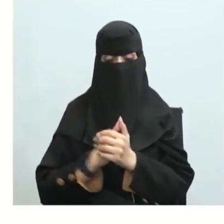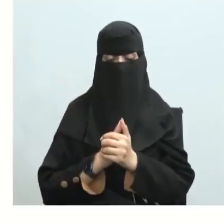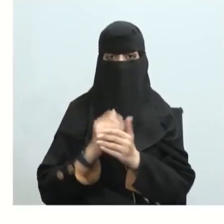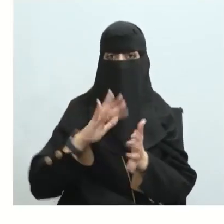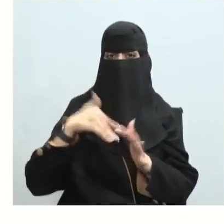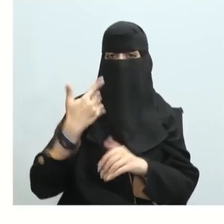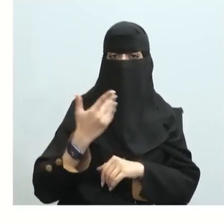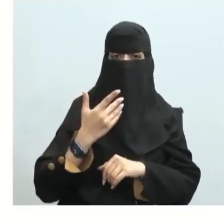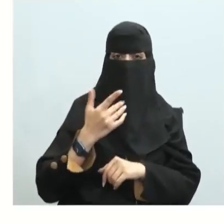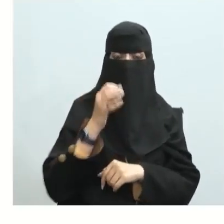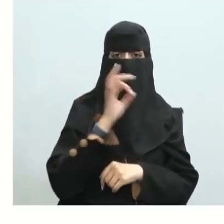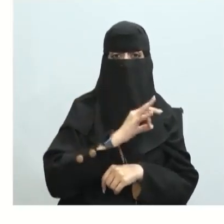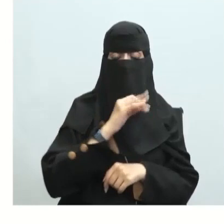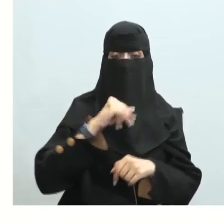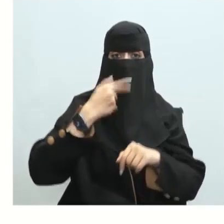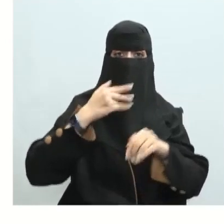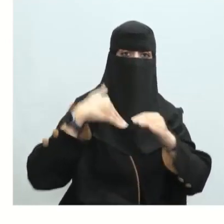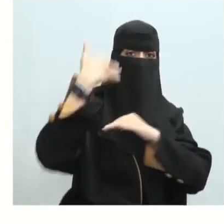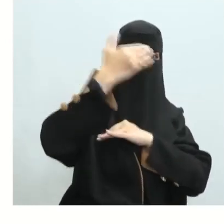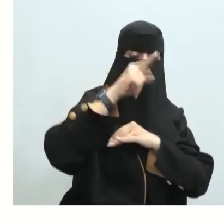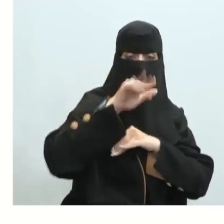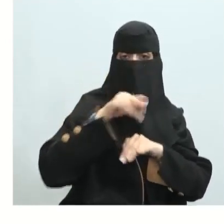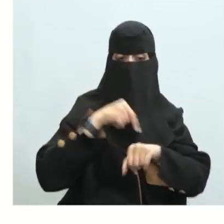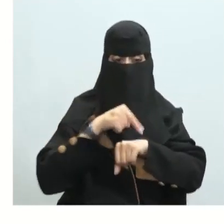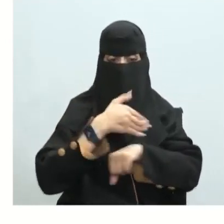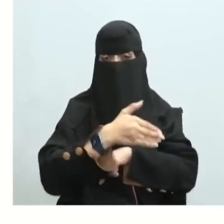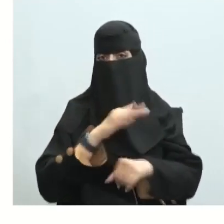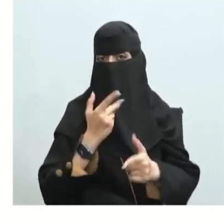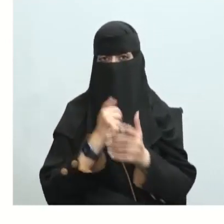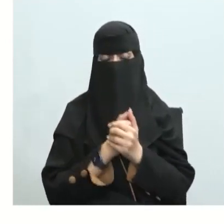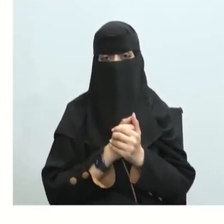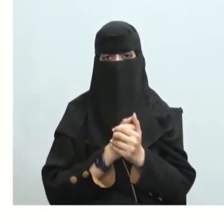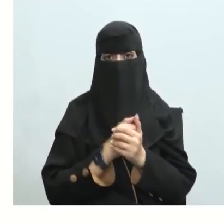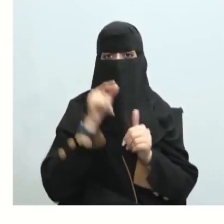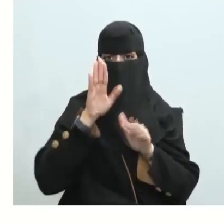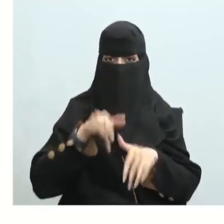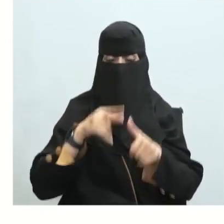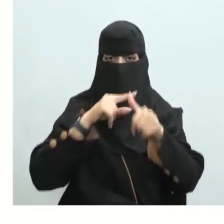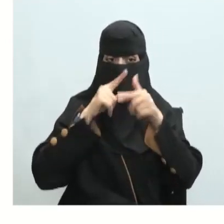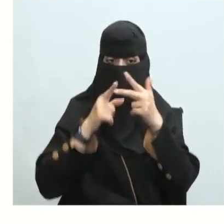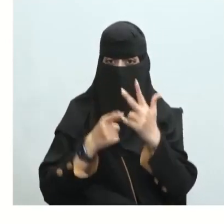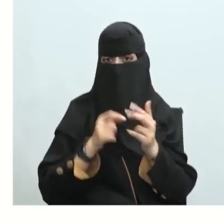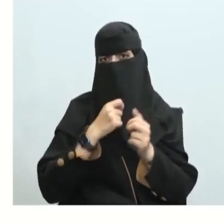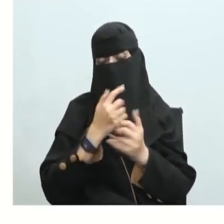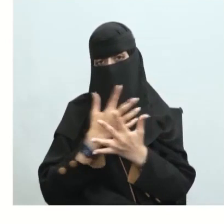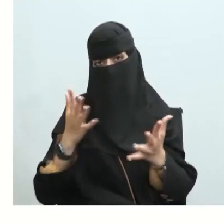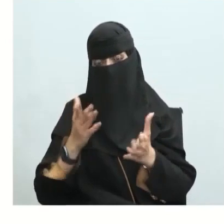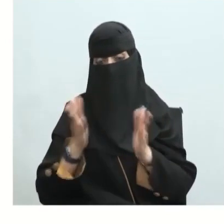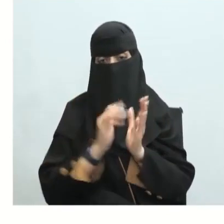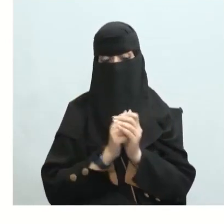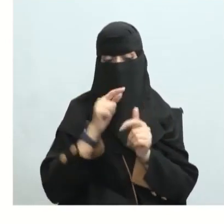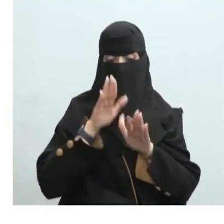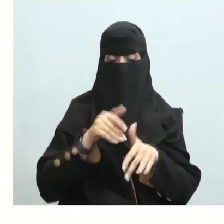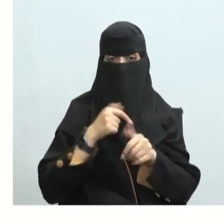النتائج والاضرار مترتب على هذا التاخر تكيد انك تذكر نتائج كثيره ترتب عليها ومن